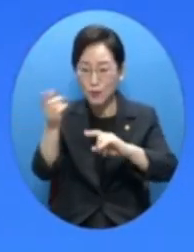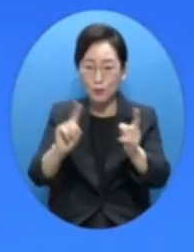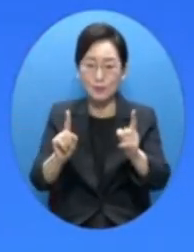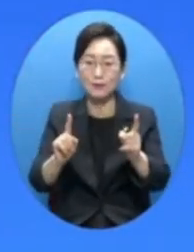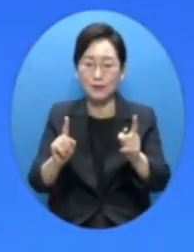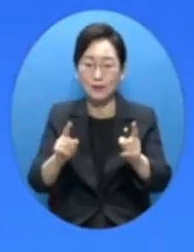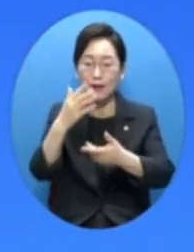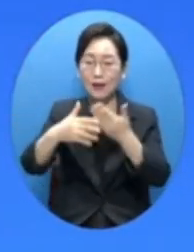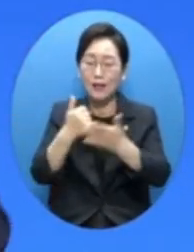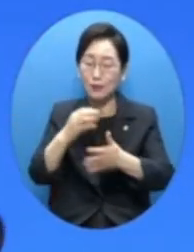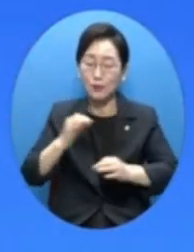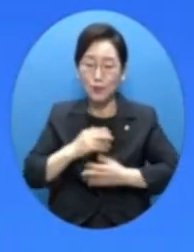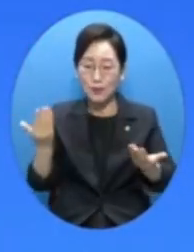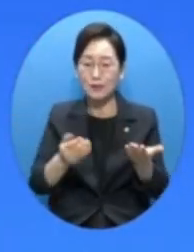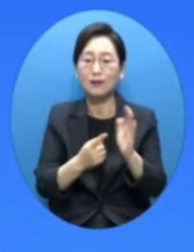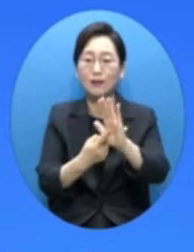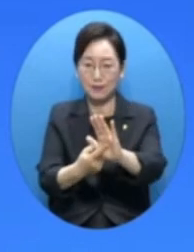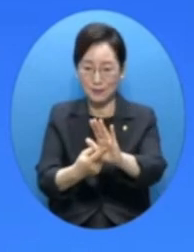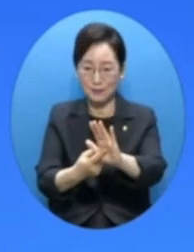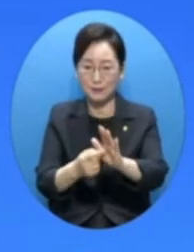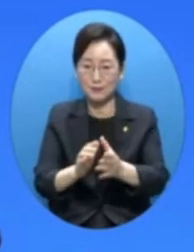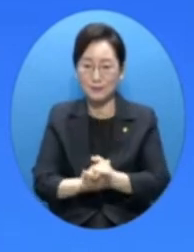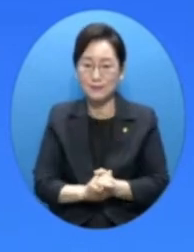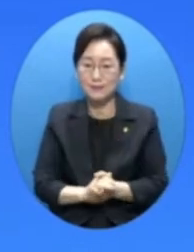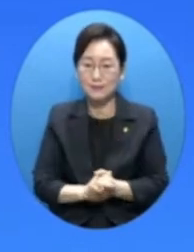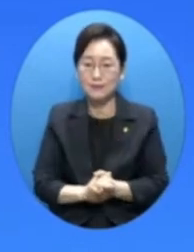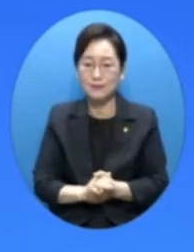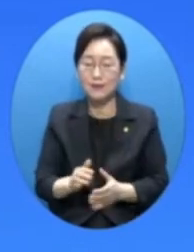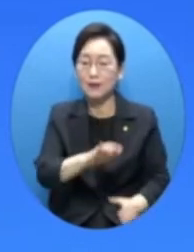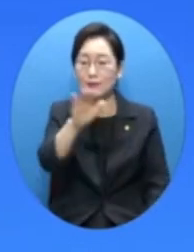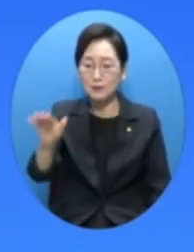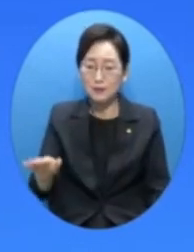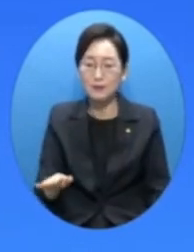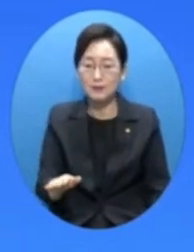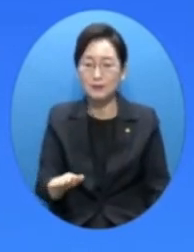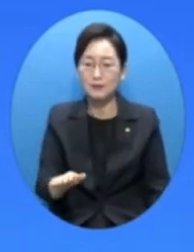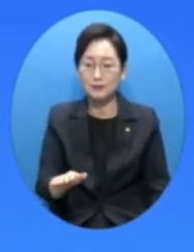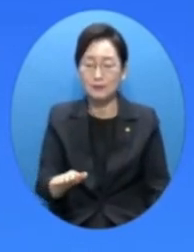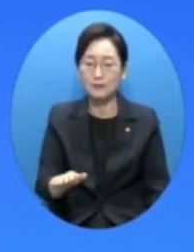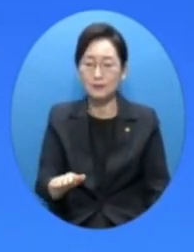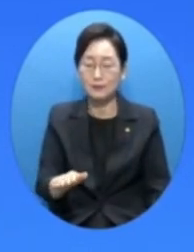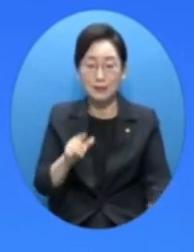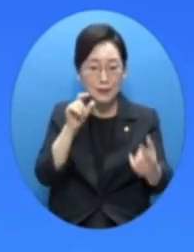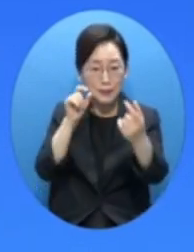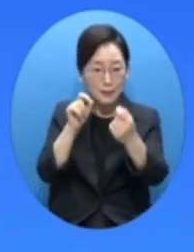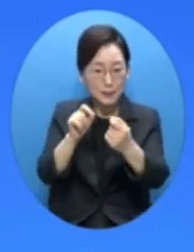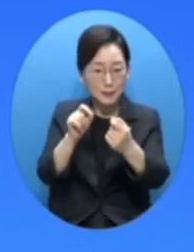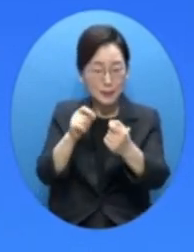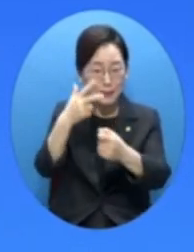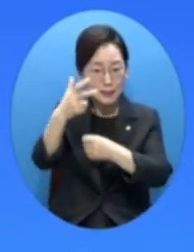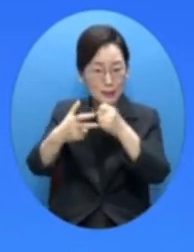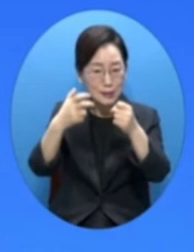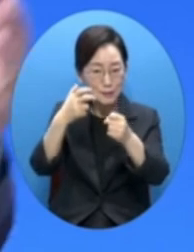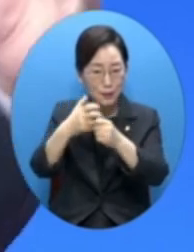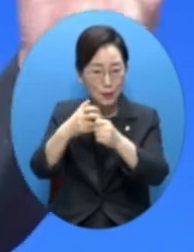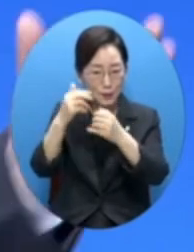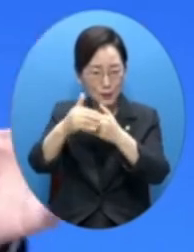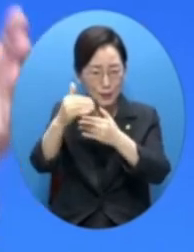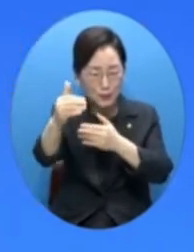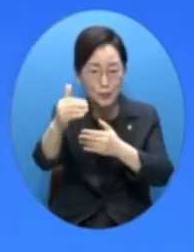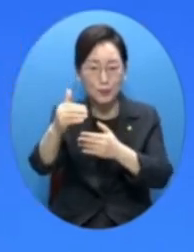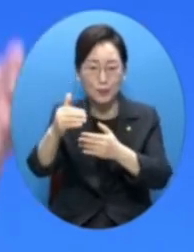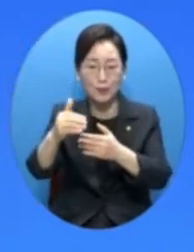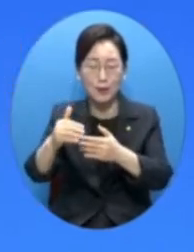고침받고 하나님의 놀라운 역사가 나타나게 되는 것입니다. 우리가 다가올 70년을 믿음으로 바라보면서 우리에게